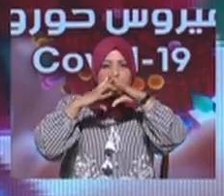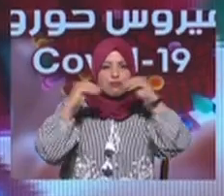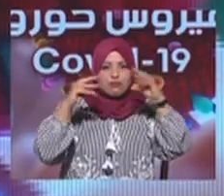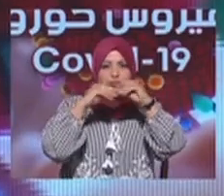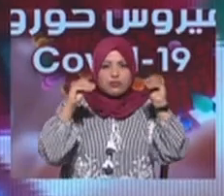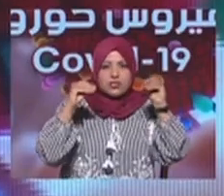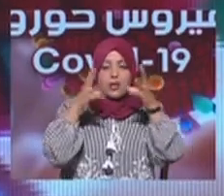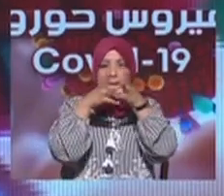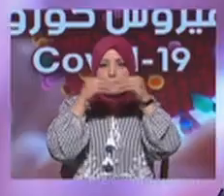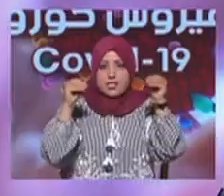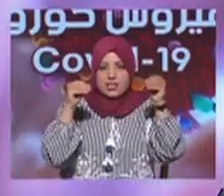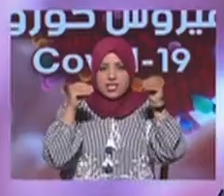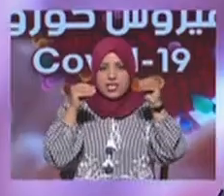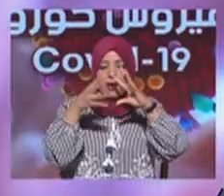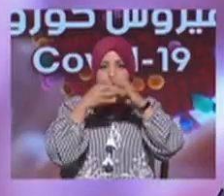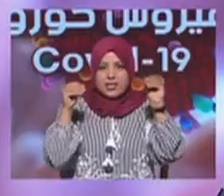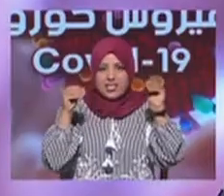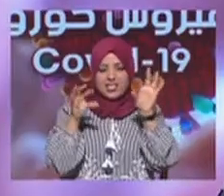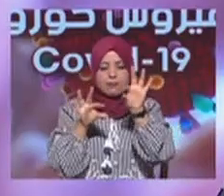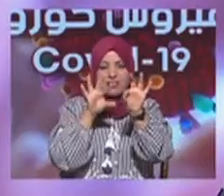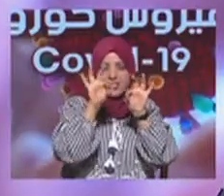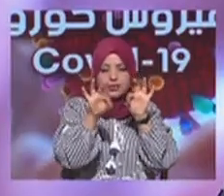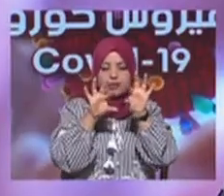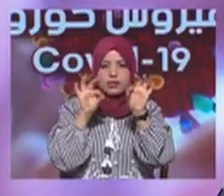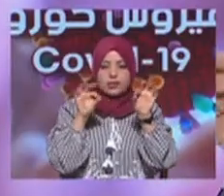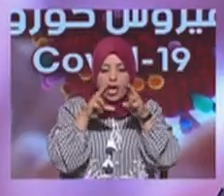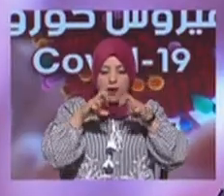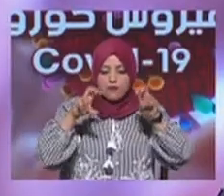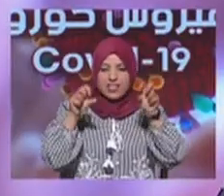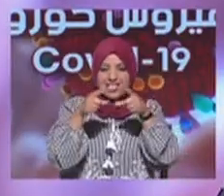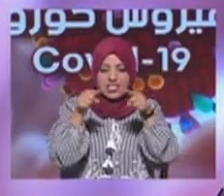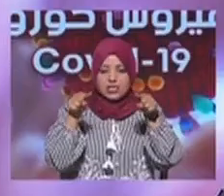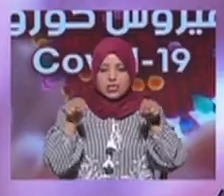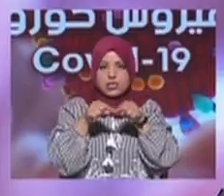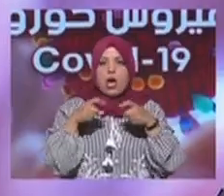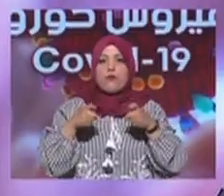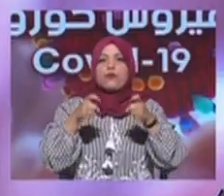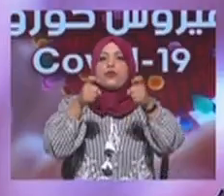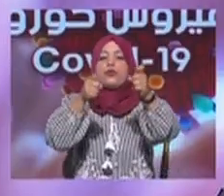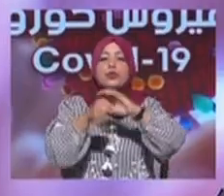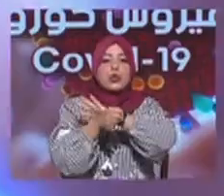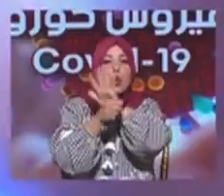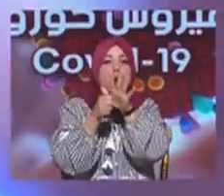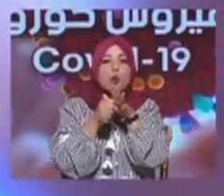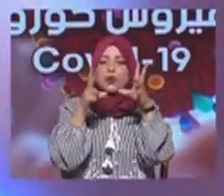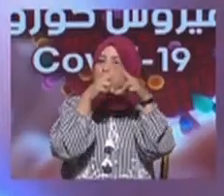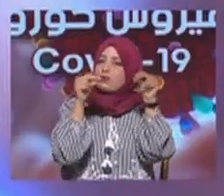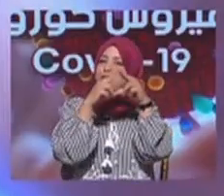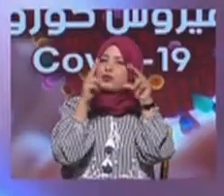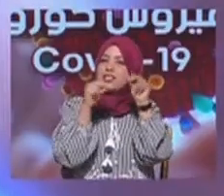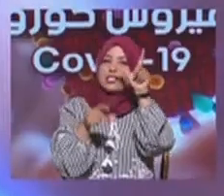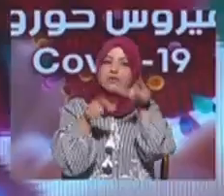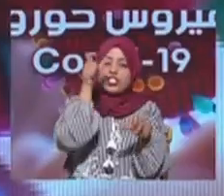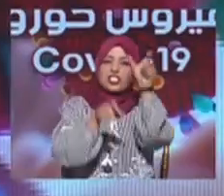عمليه البيوريفيكاسيون، نعرف اللي هي تقنيه برشا لكن تستحق برشا، قاعدين تبسطوا للساده المشاهدين حتى يعرفوا معناها.